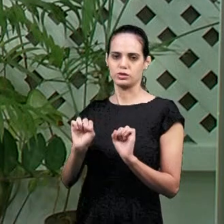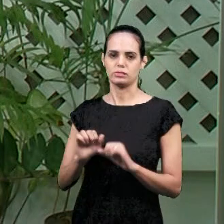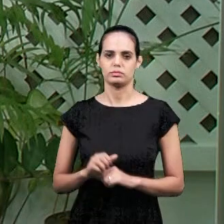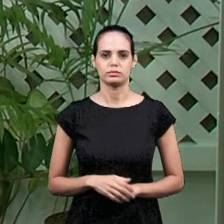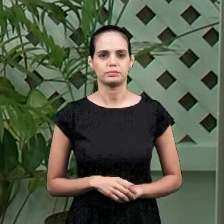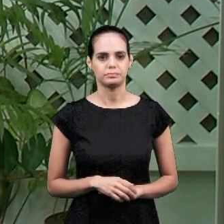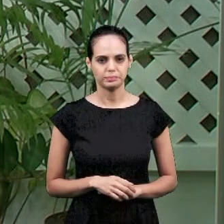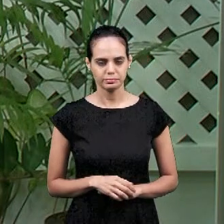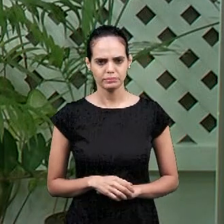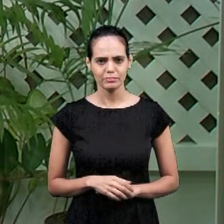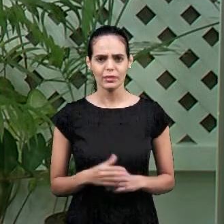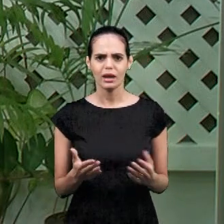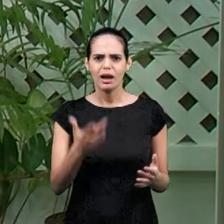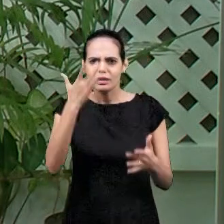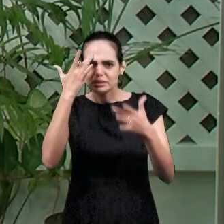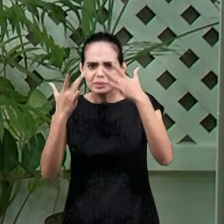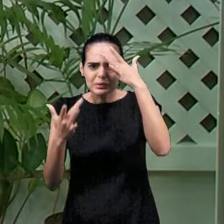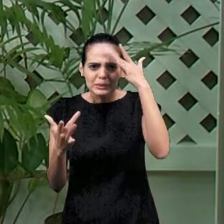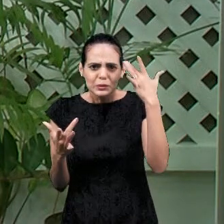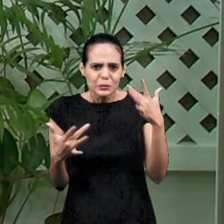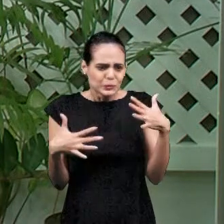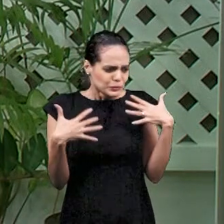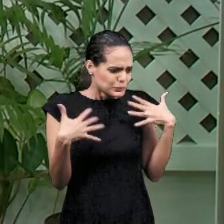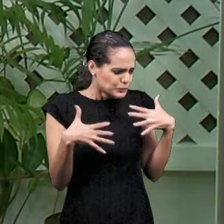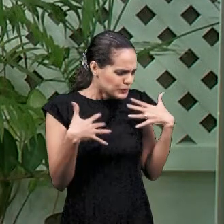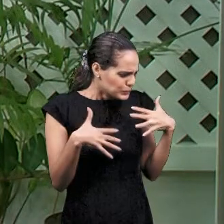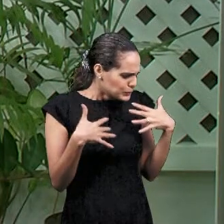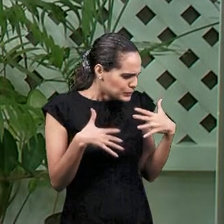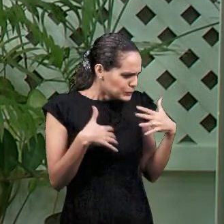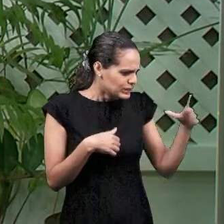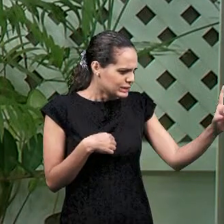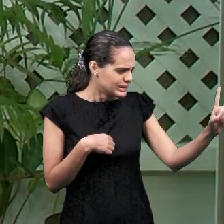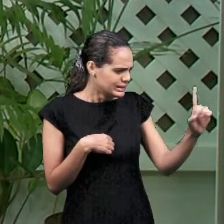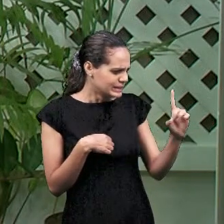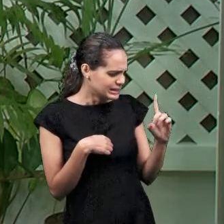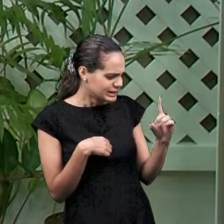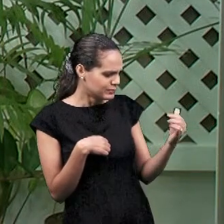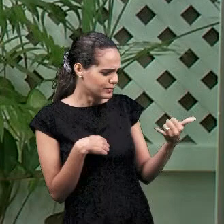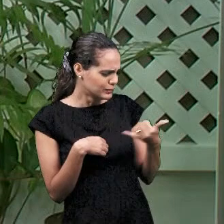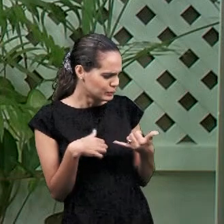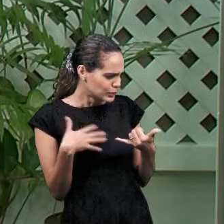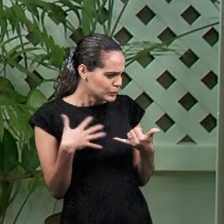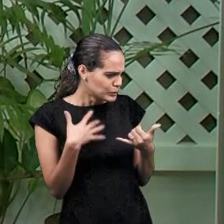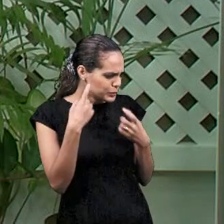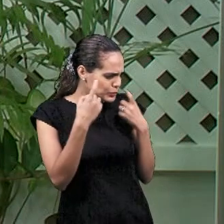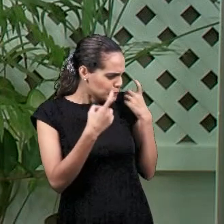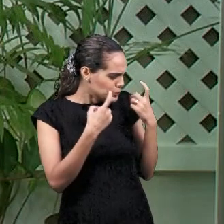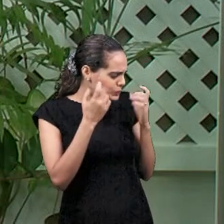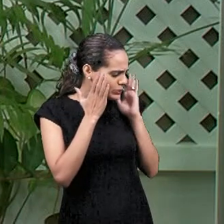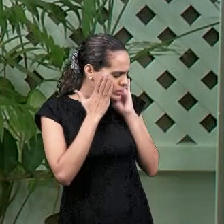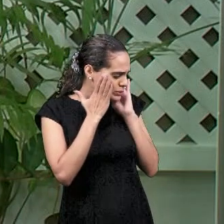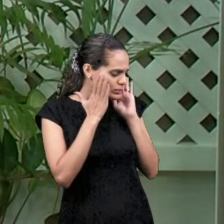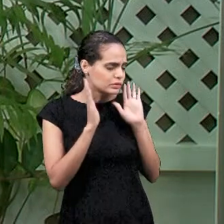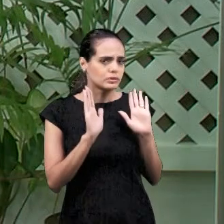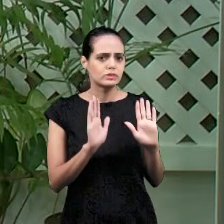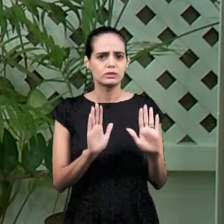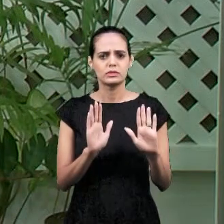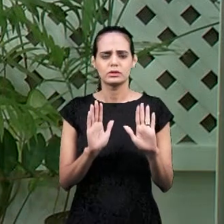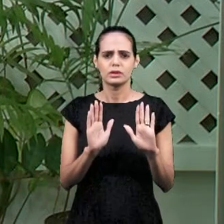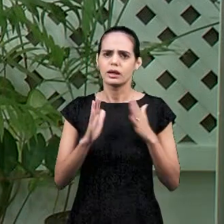d'un cri, beaucoup se perdent. Beaucoup se perdent à cause d'une annonce, une mauvaise annonce.